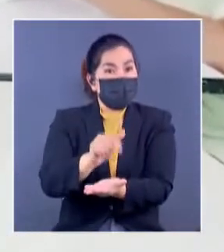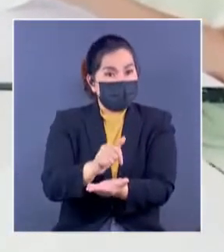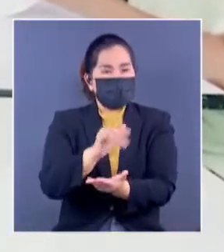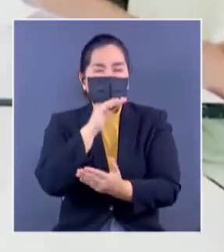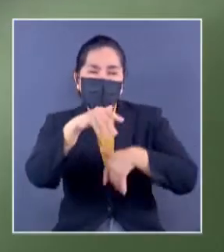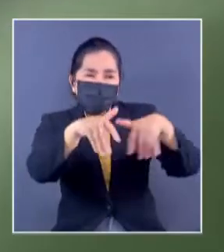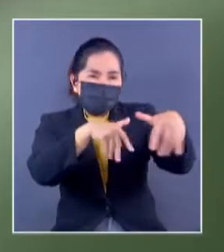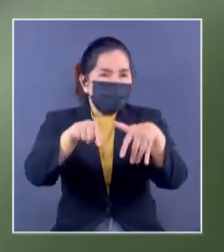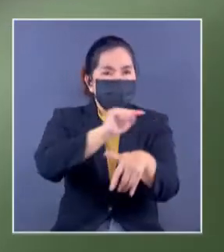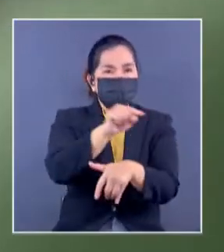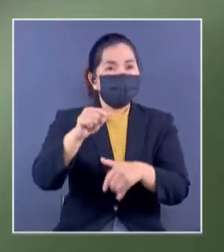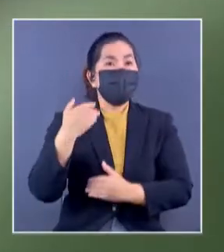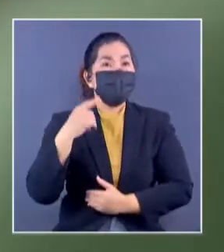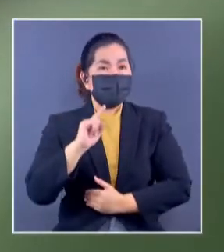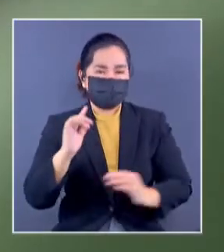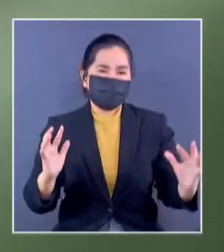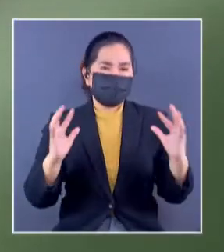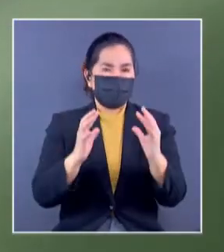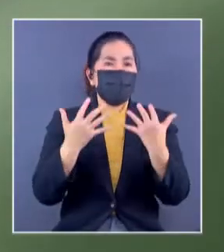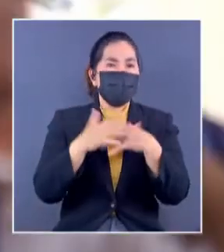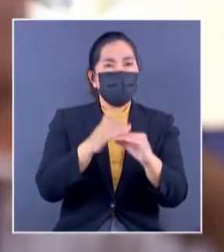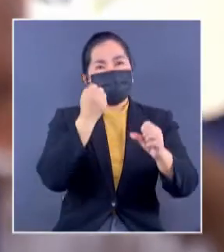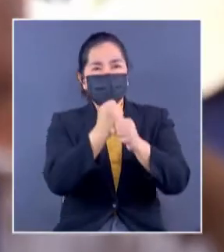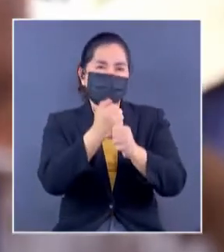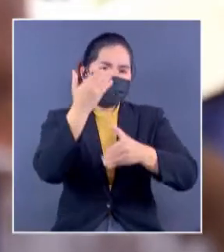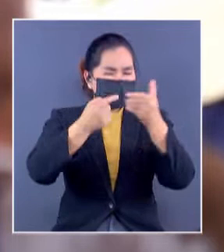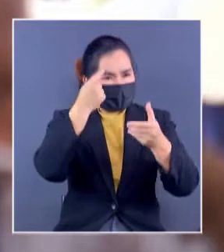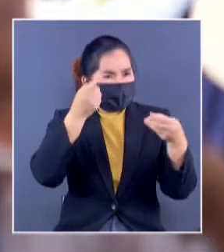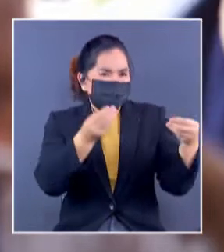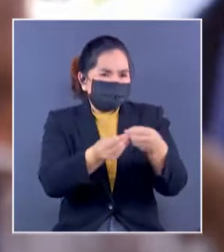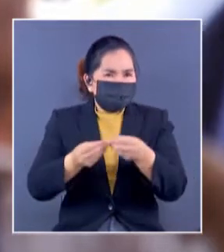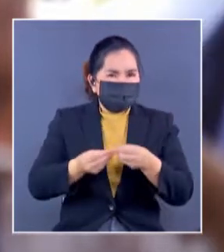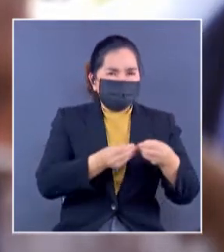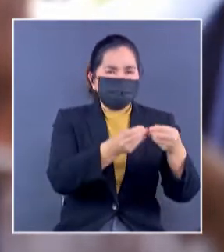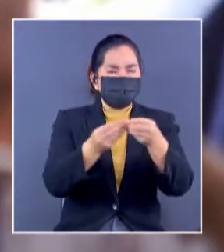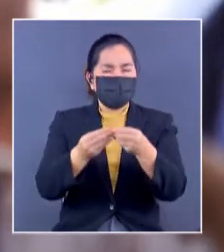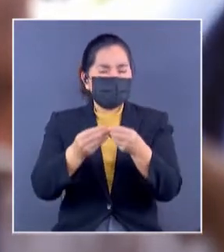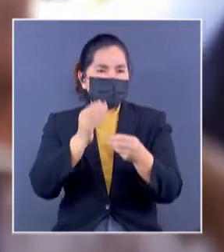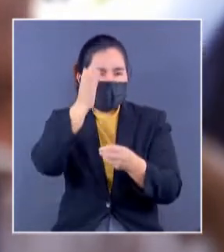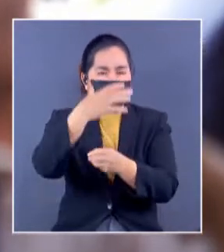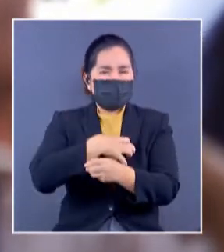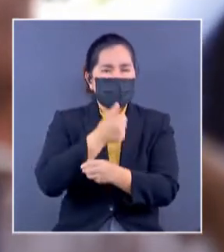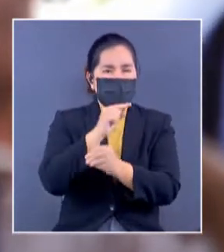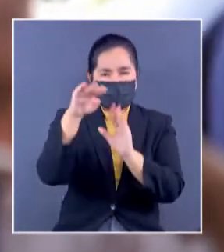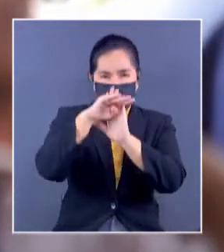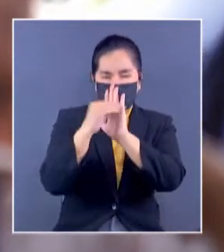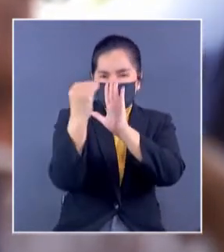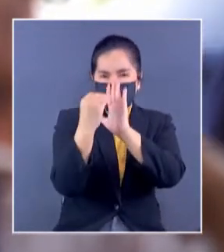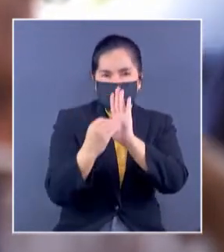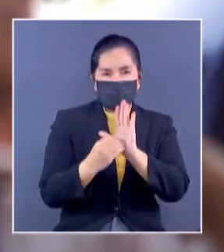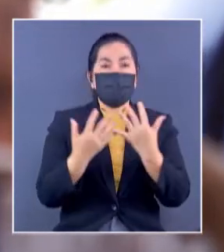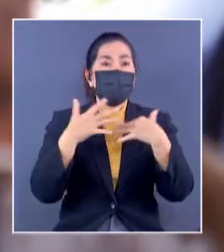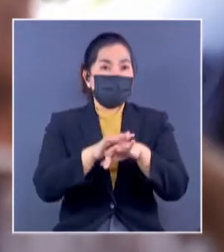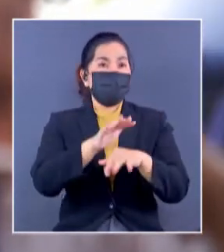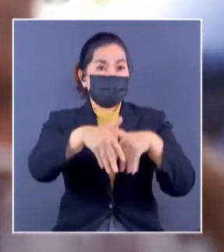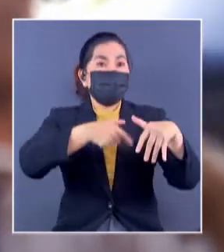นนั้นเนี่ยได้มีโอกาสมารวมกันในการคิดในการที่จะกำหนดแนวทางในการอยู่ร่วมกันของผู้